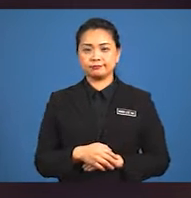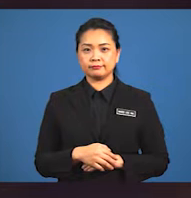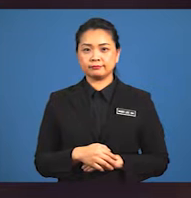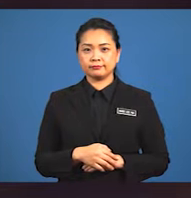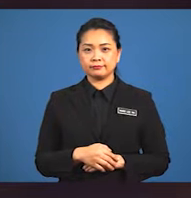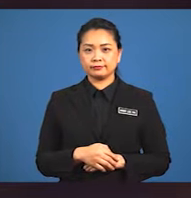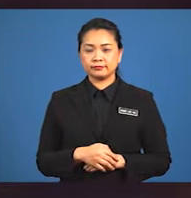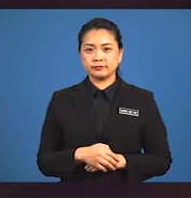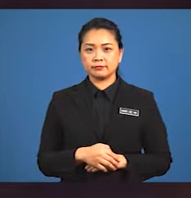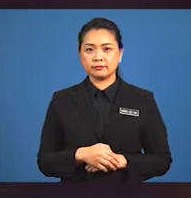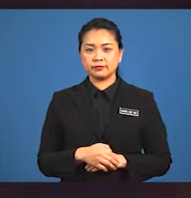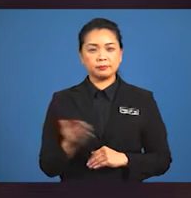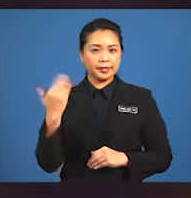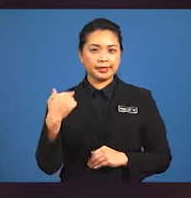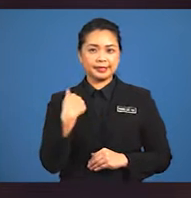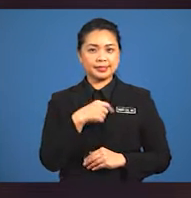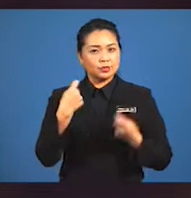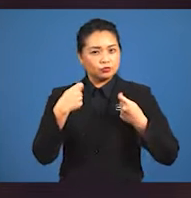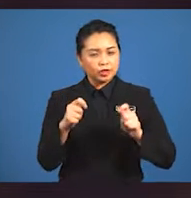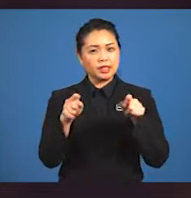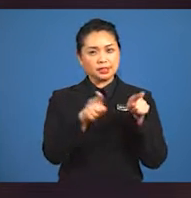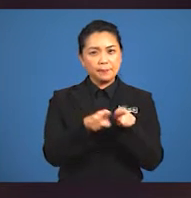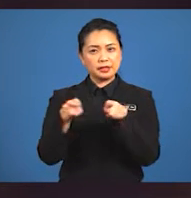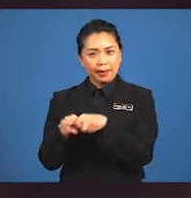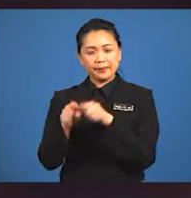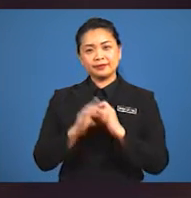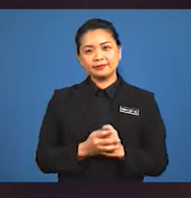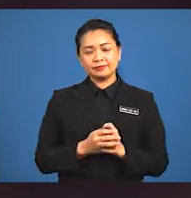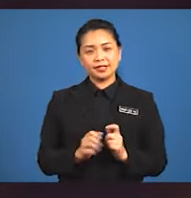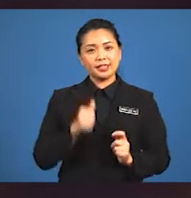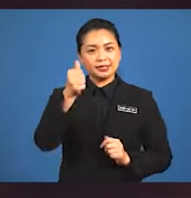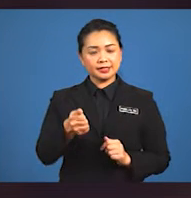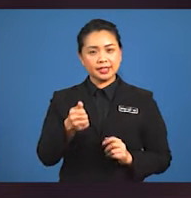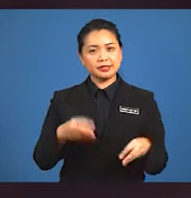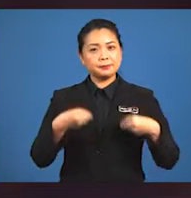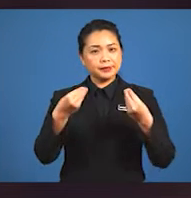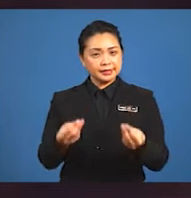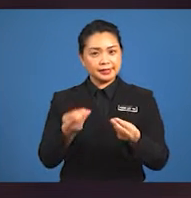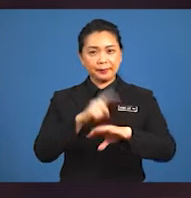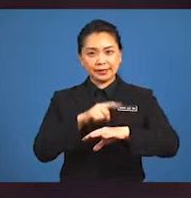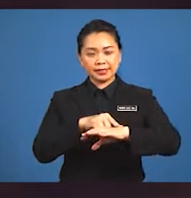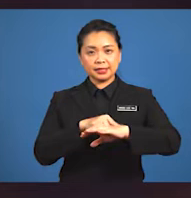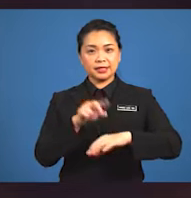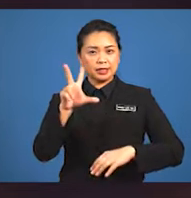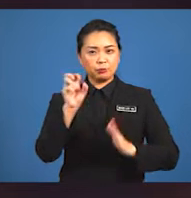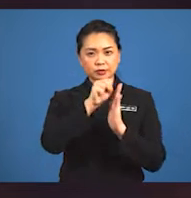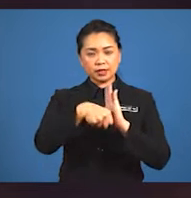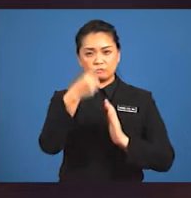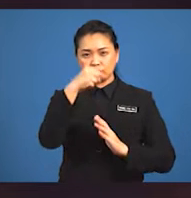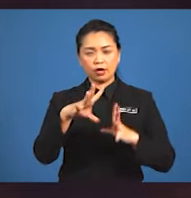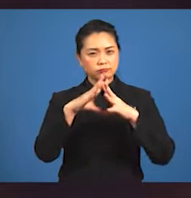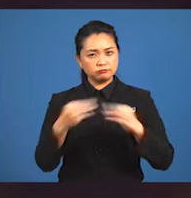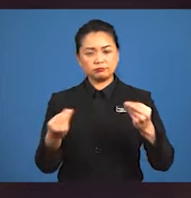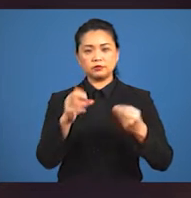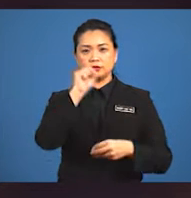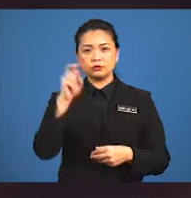3. Mari kita cuba bersama-sama. Anda diberi 30 saat untuk menyelesaikan